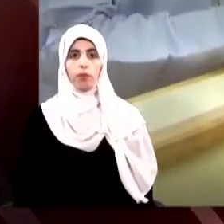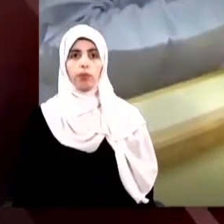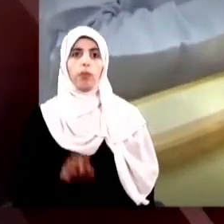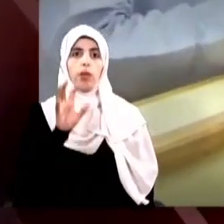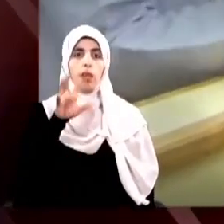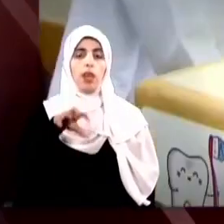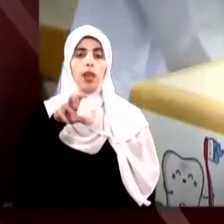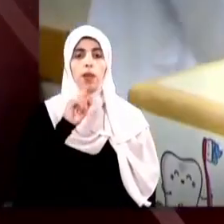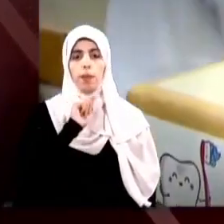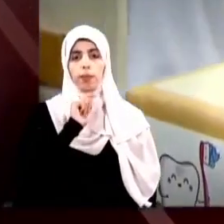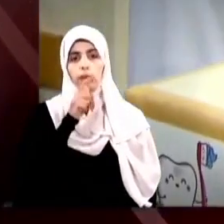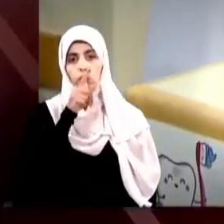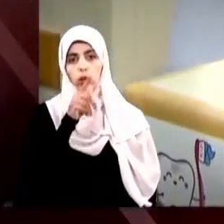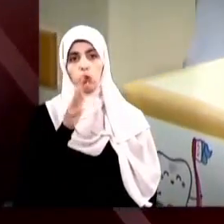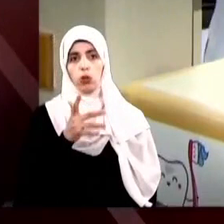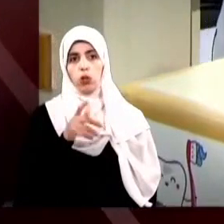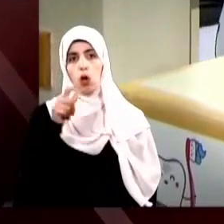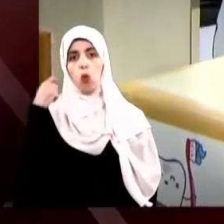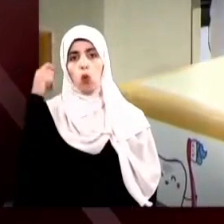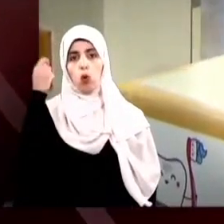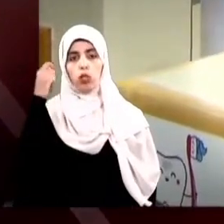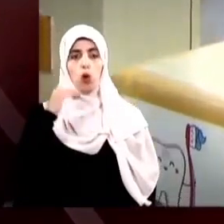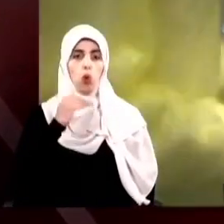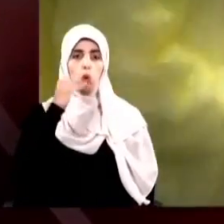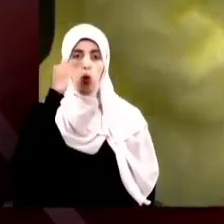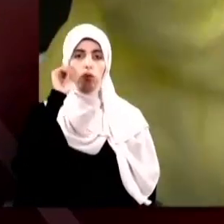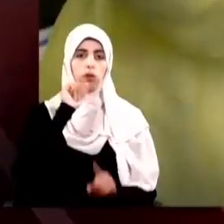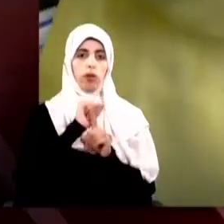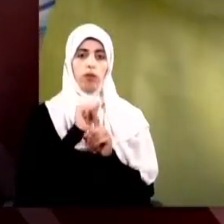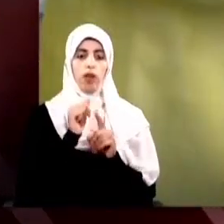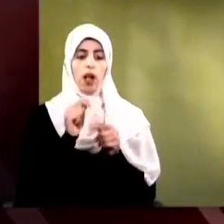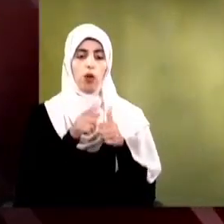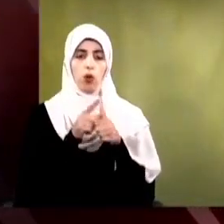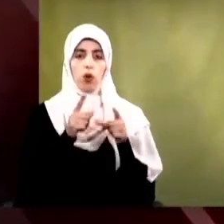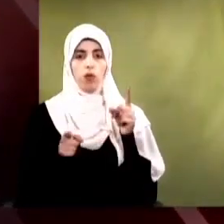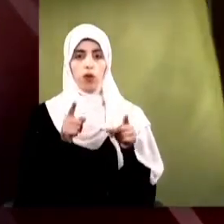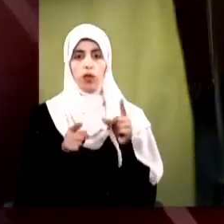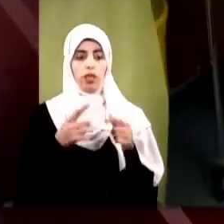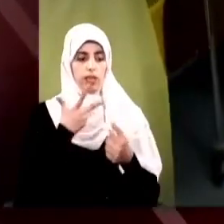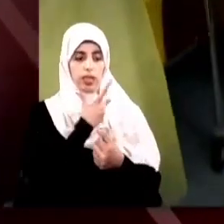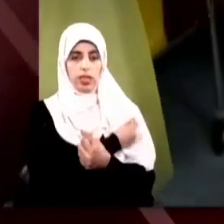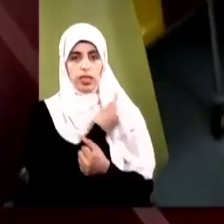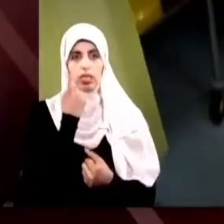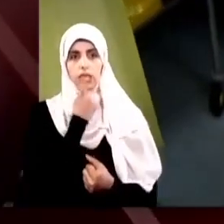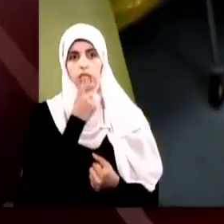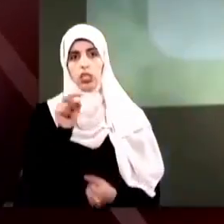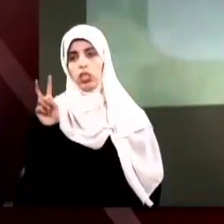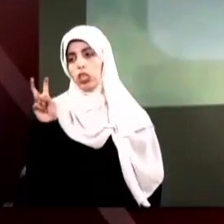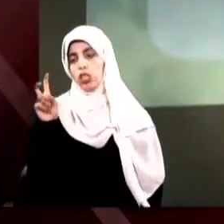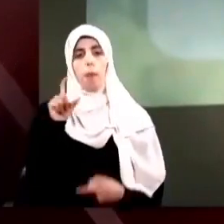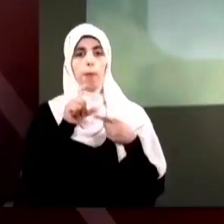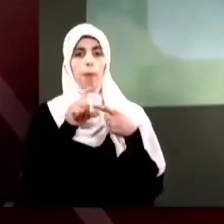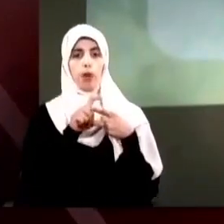نعم بيان، طبعا الوزارة وضعت خطة أنه في المرحلة الأولى سيتم تطعيم ما يقارب